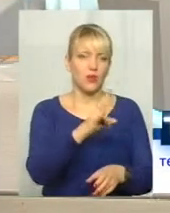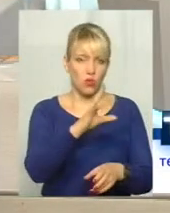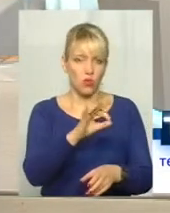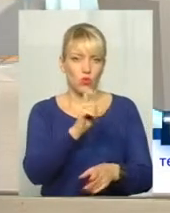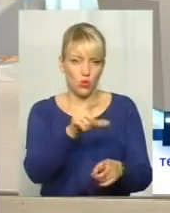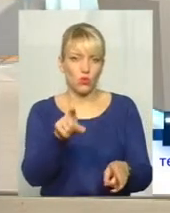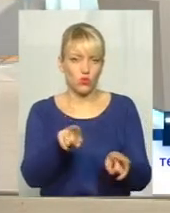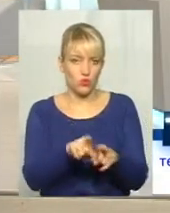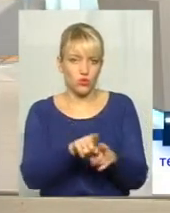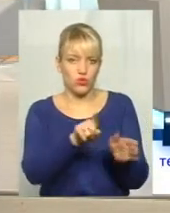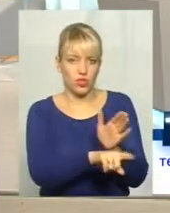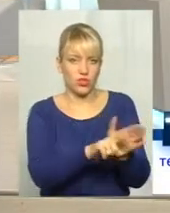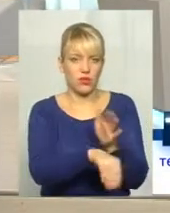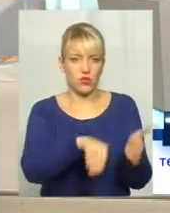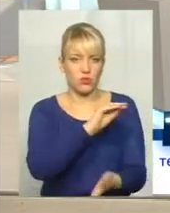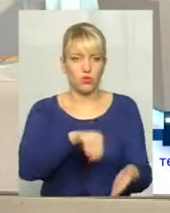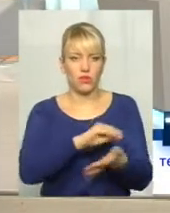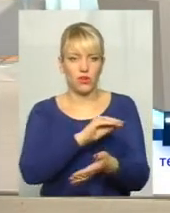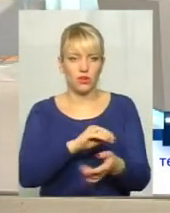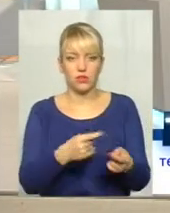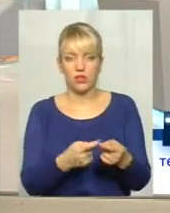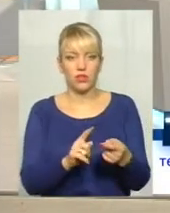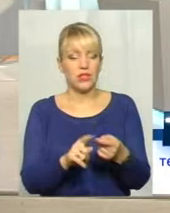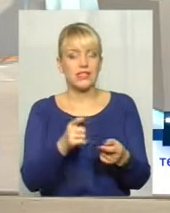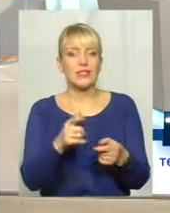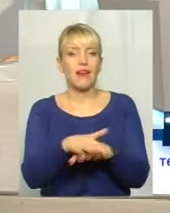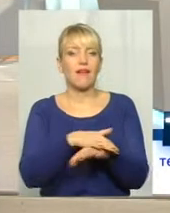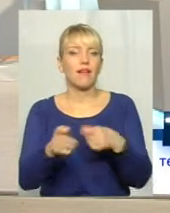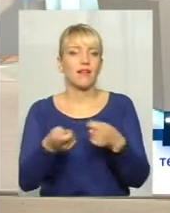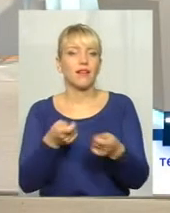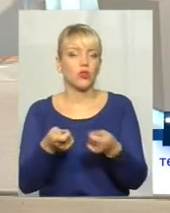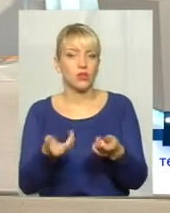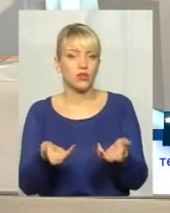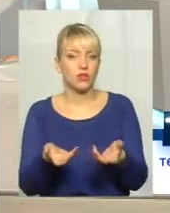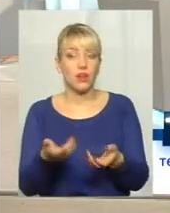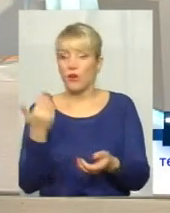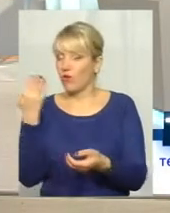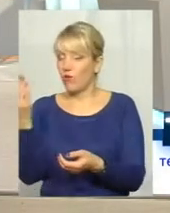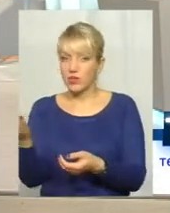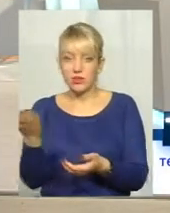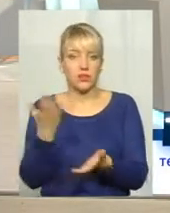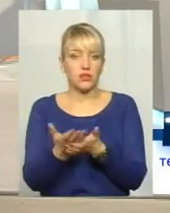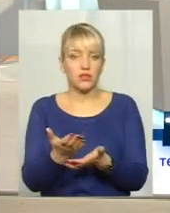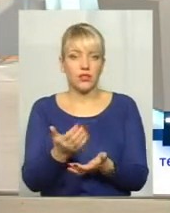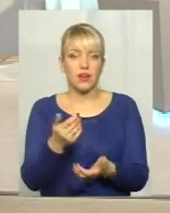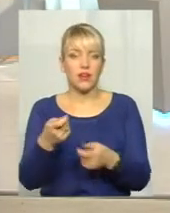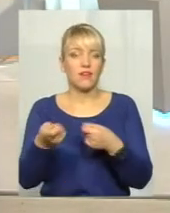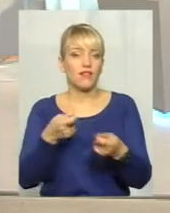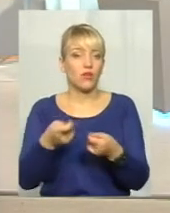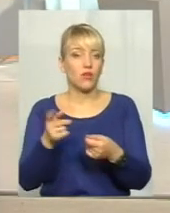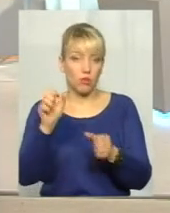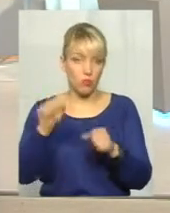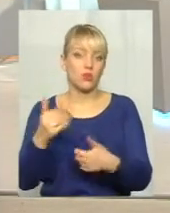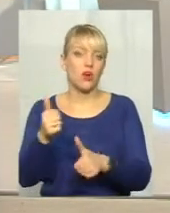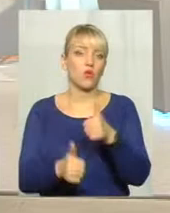так, ну, і дешевше. Ось це вільний ринок. Ну, ви хотіли вільний ринок, будьте ласкаві, конкуруйте. у вас відсутня, ну, можливо, не така